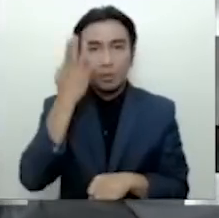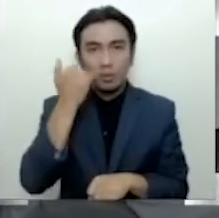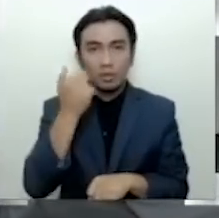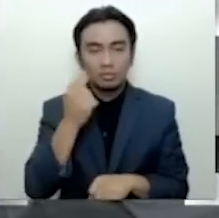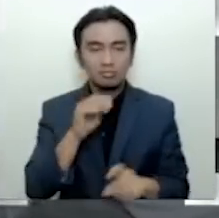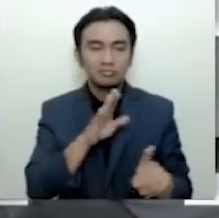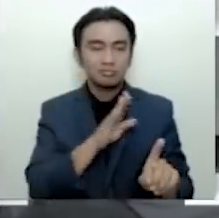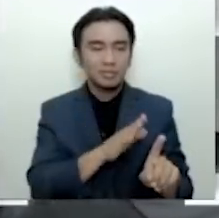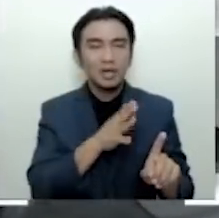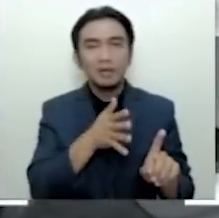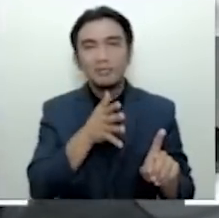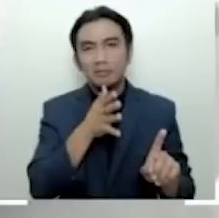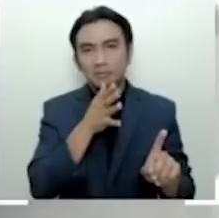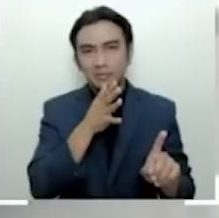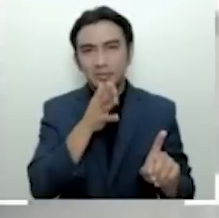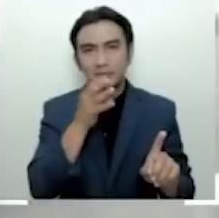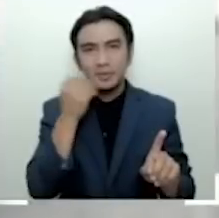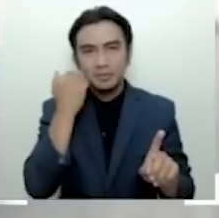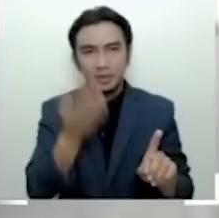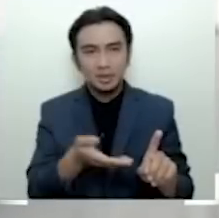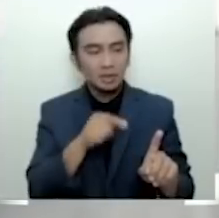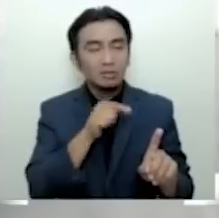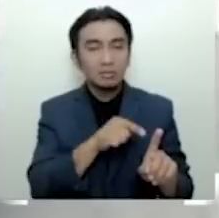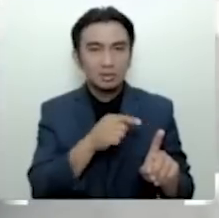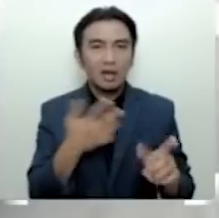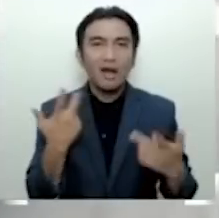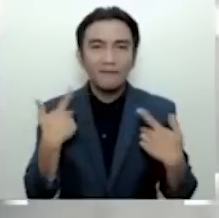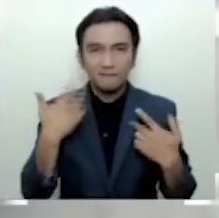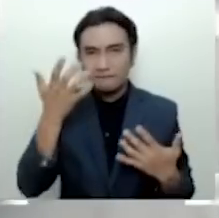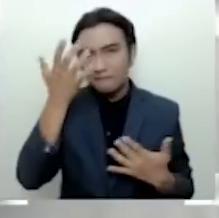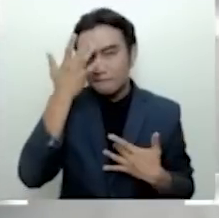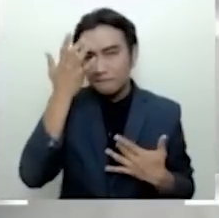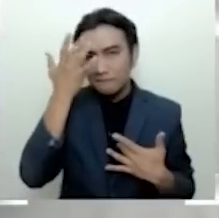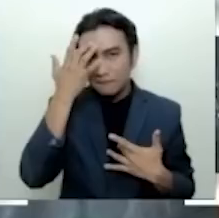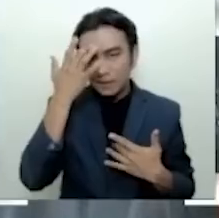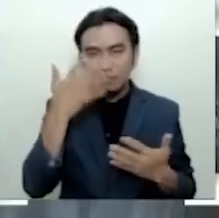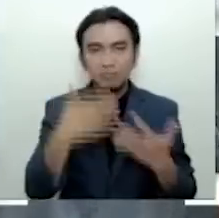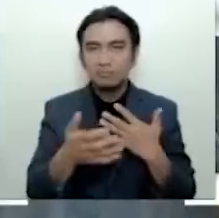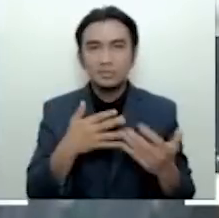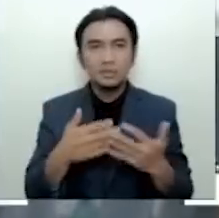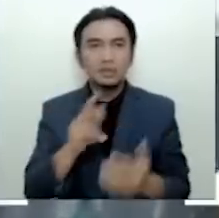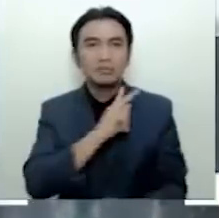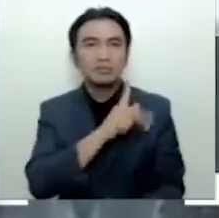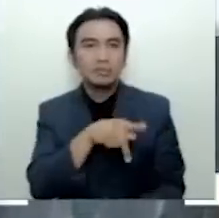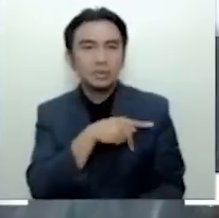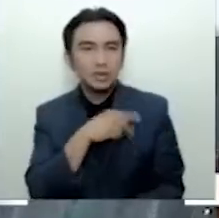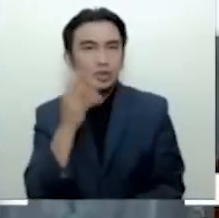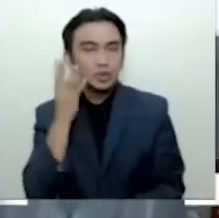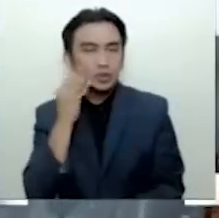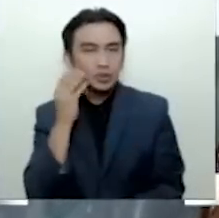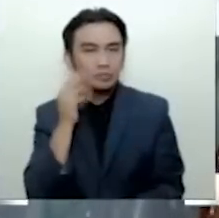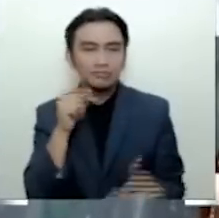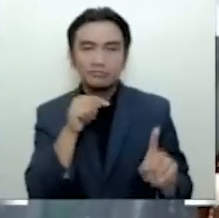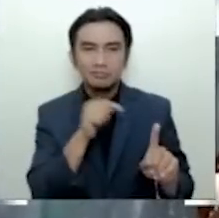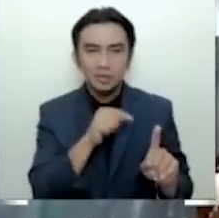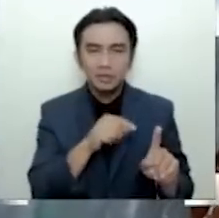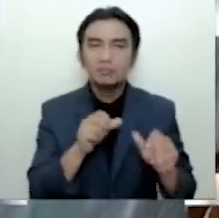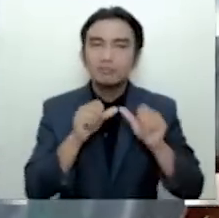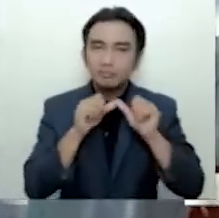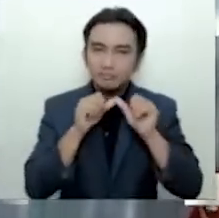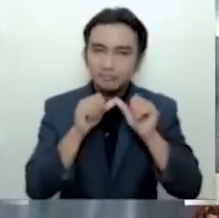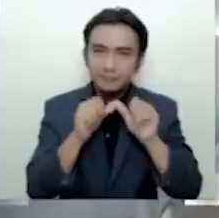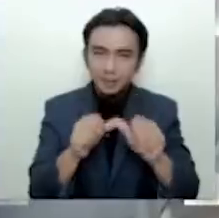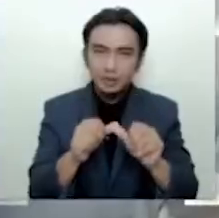at nagkasakit naman si Jeff. Sa kabila raw ng personal na pinagdadaanan, hindi naman daw nila kayang itigil ang